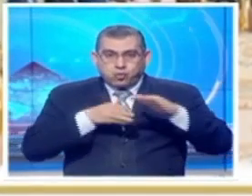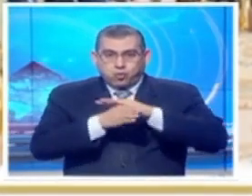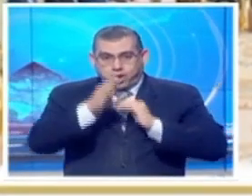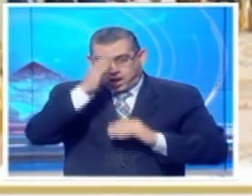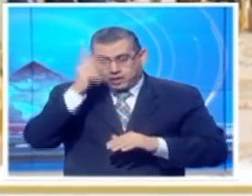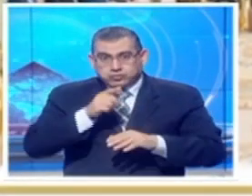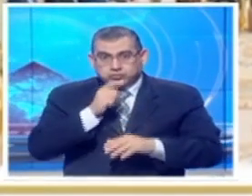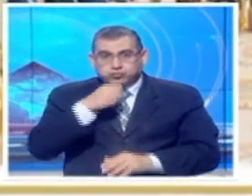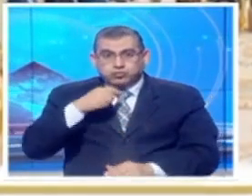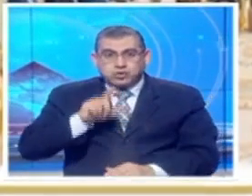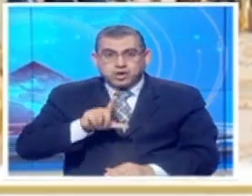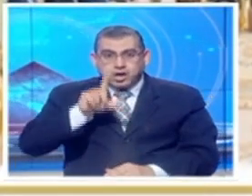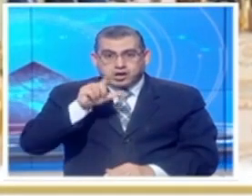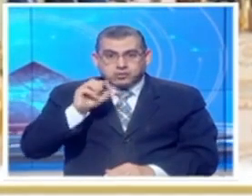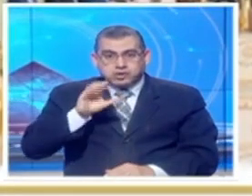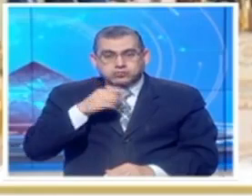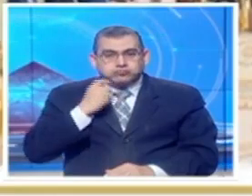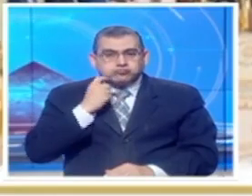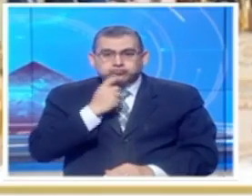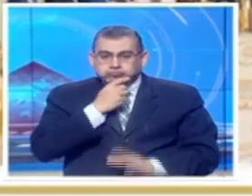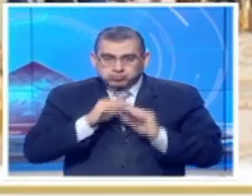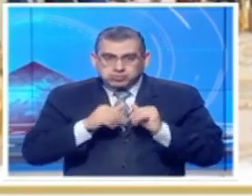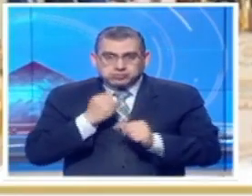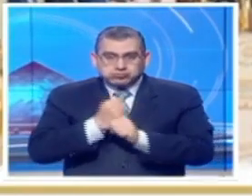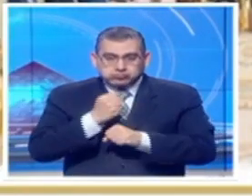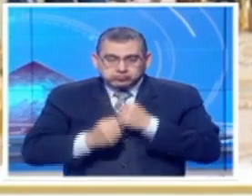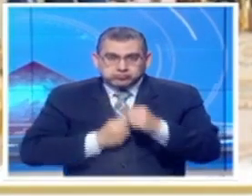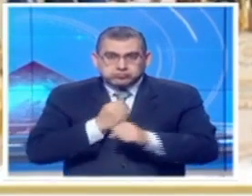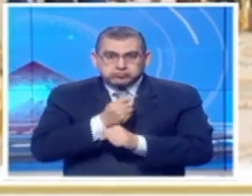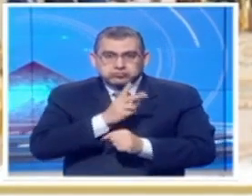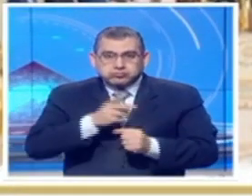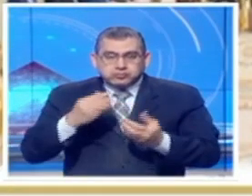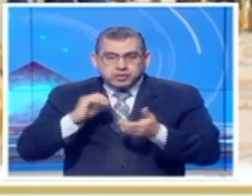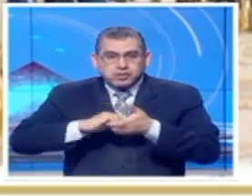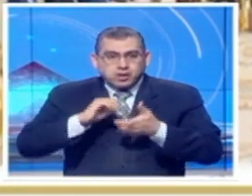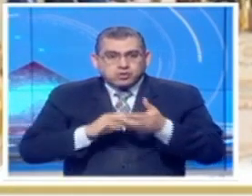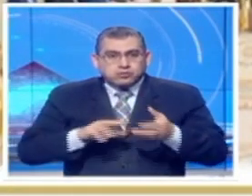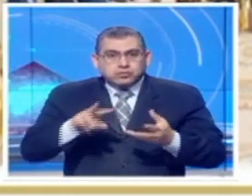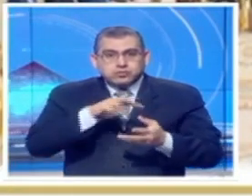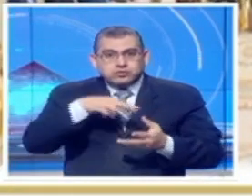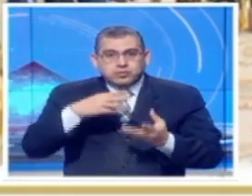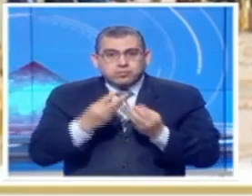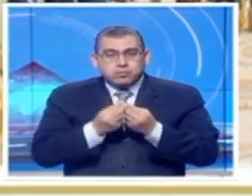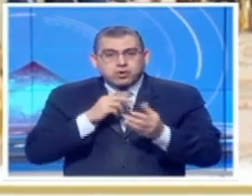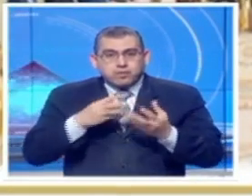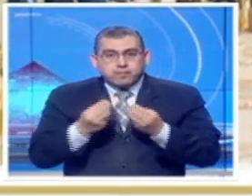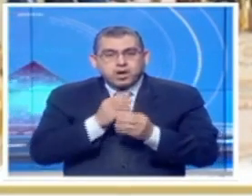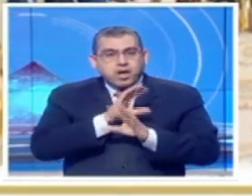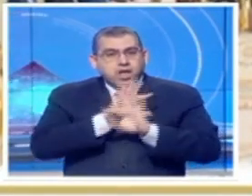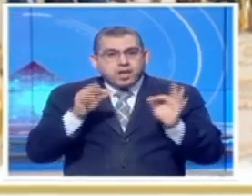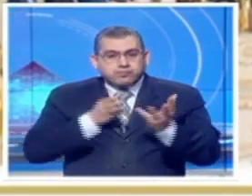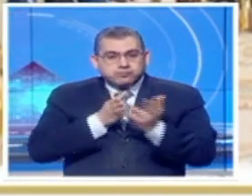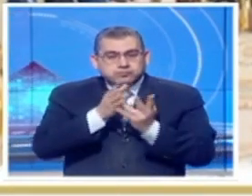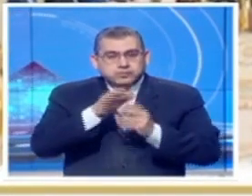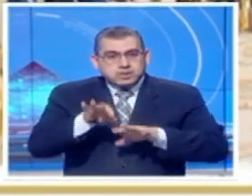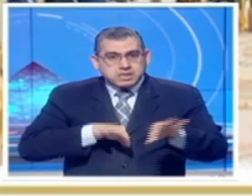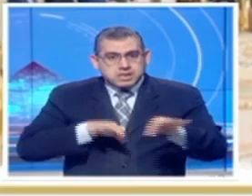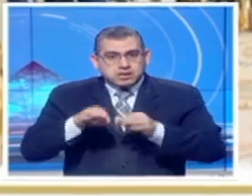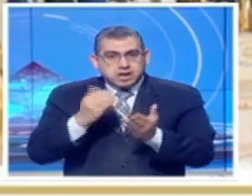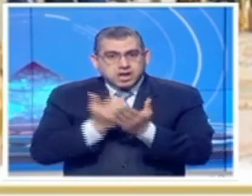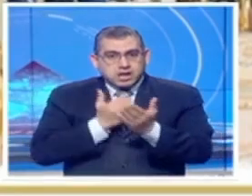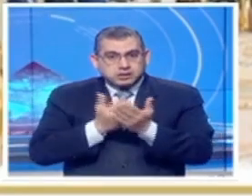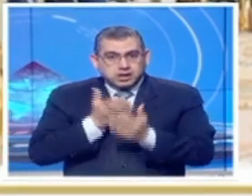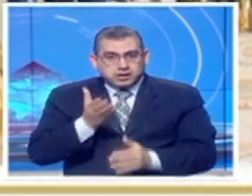كما أعرب السيد الرئيس عن حرص مصر على تفعيل وتنويع أطر التعاون الثنائي المشترك في شتى المجالات السياسية